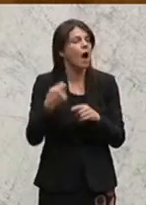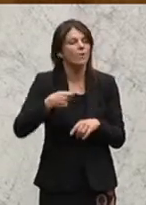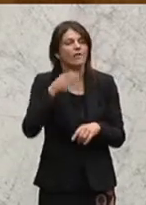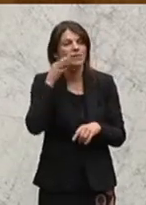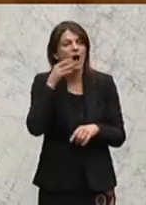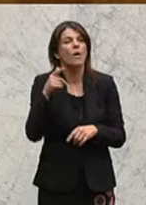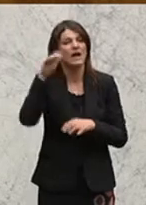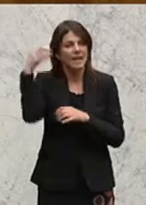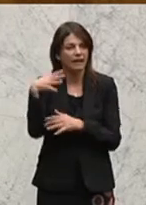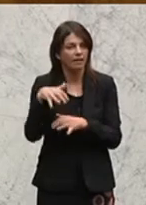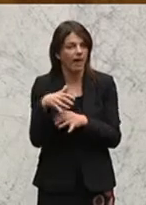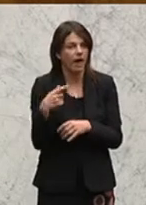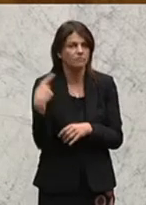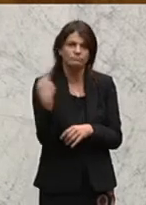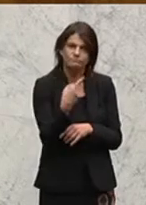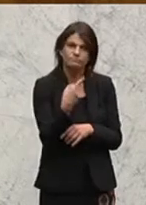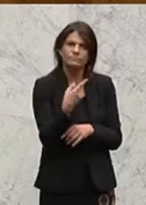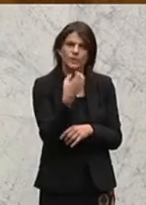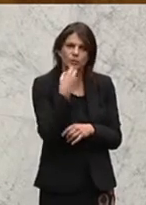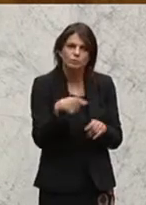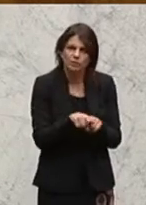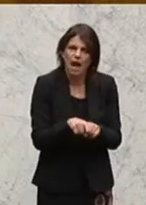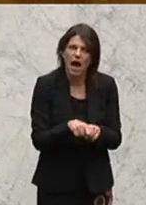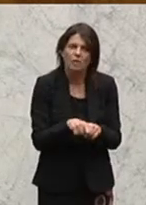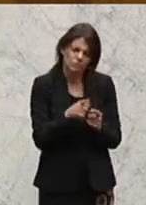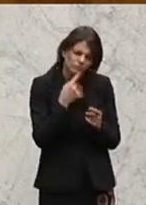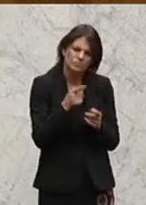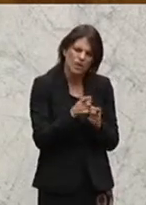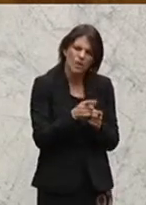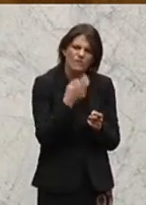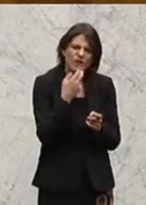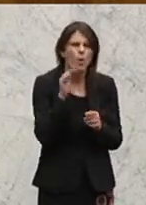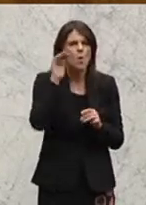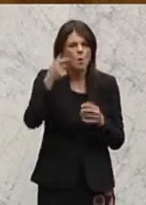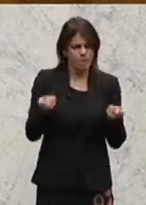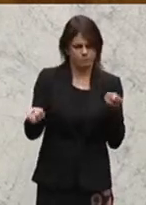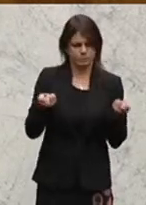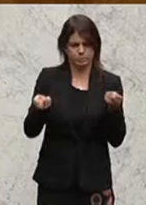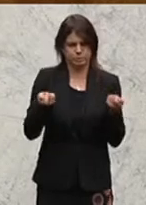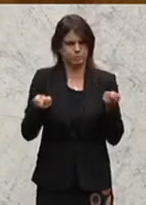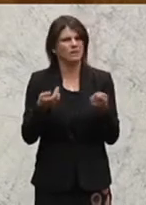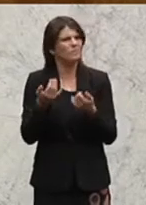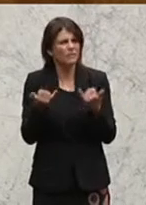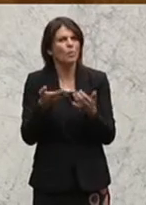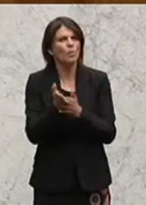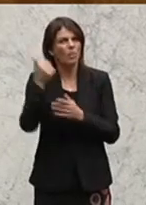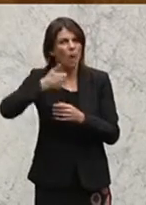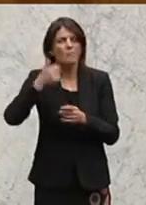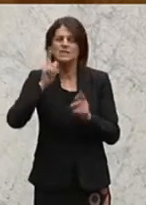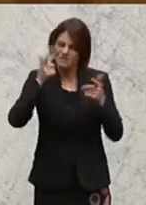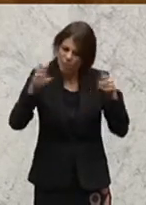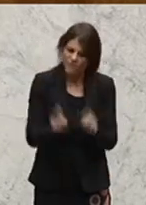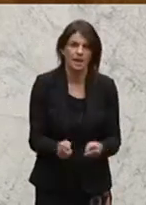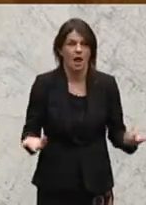Antrag ein, den Wunsch und bringt das auch zum Ausdruck, dass die Überregulierung durch Normen eingebremst werden sollen. Nur